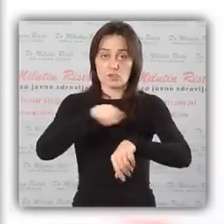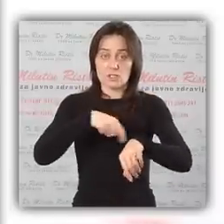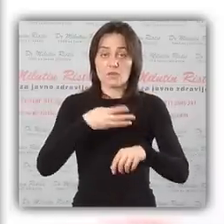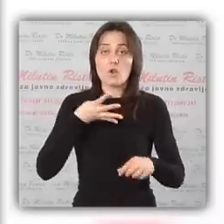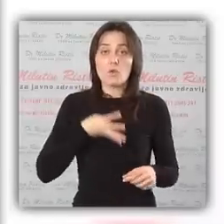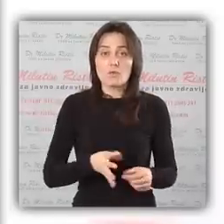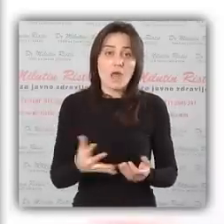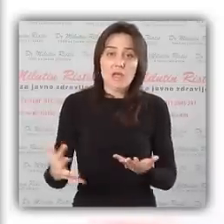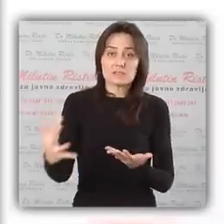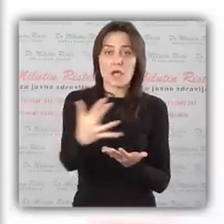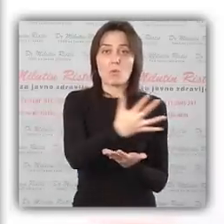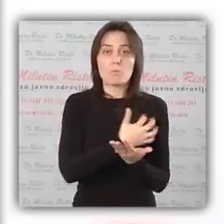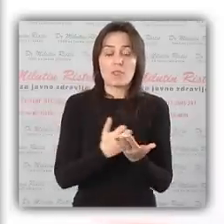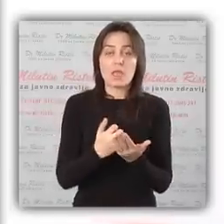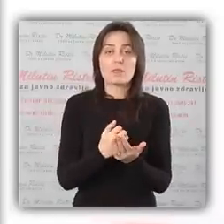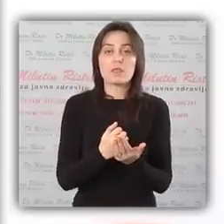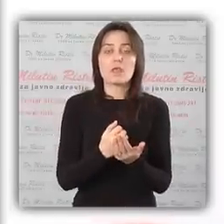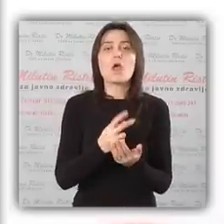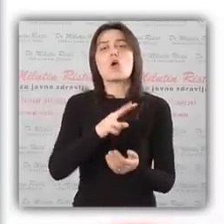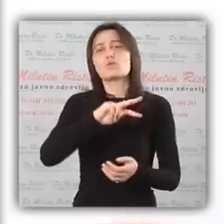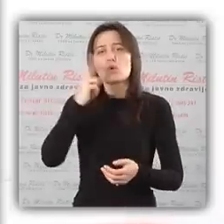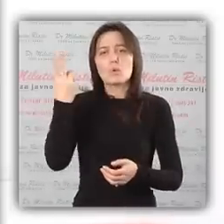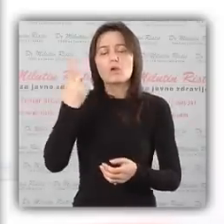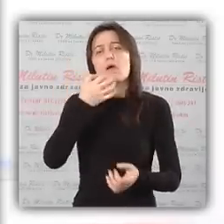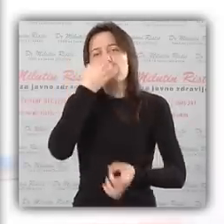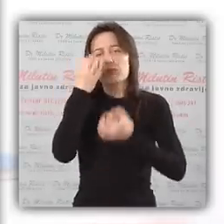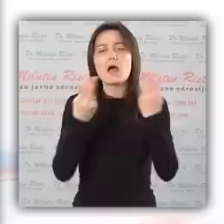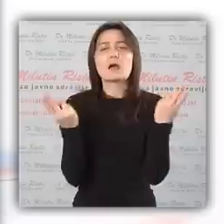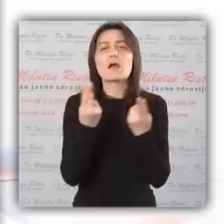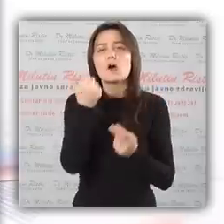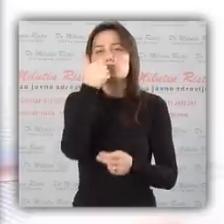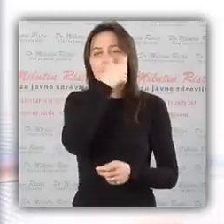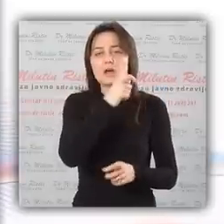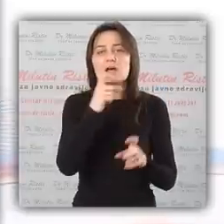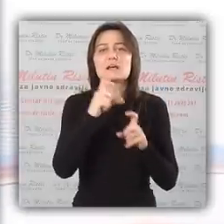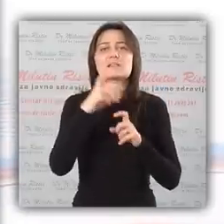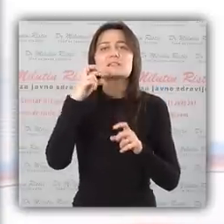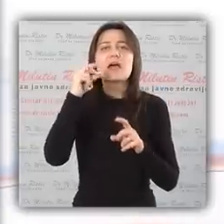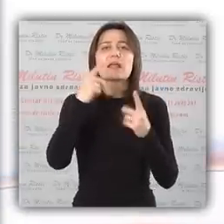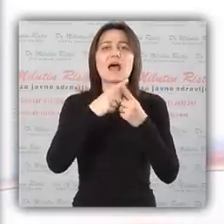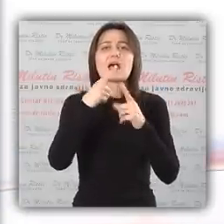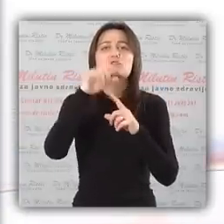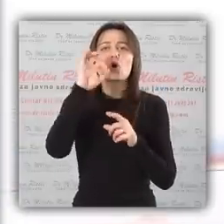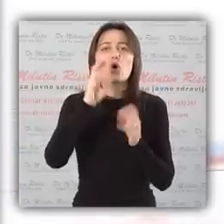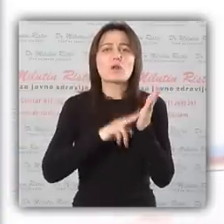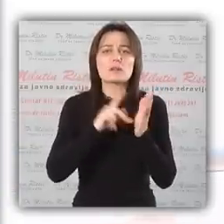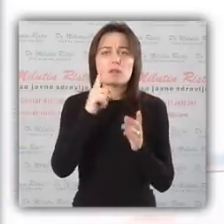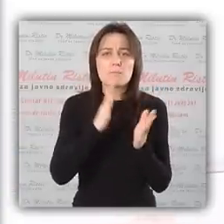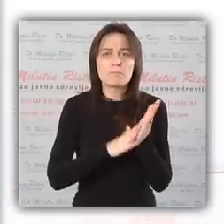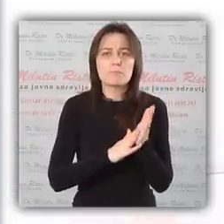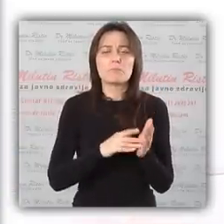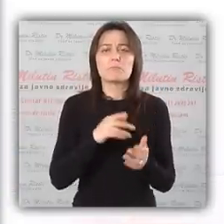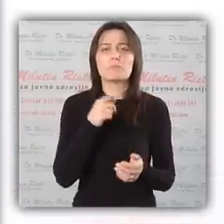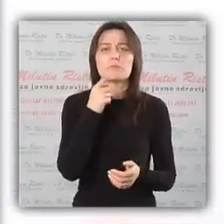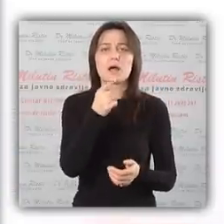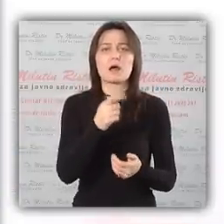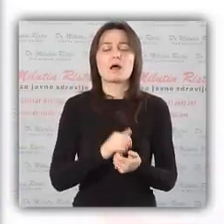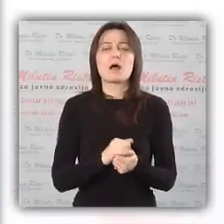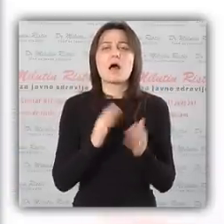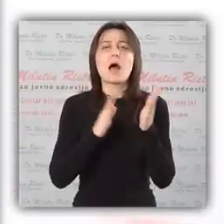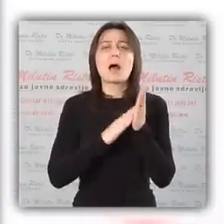tiče 24-časovnog urina za sakupljenje drugih analiza, kao što su serotonin, 5-HIA,